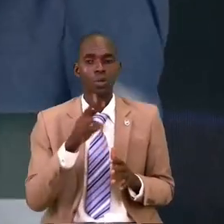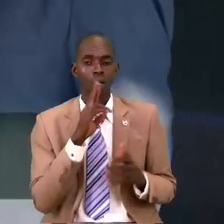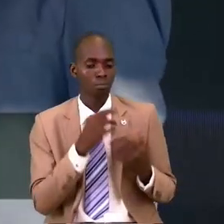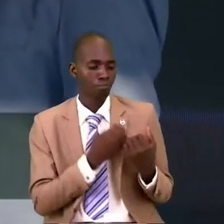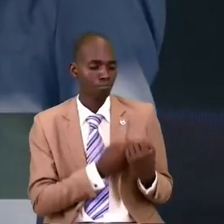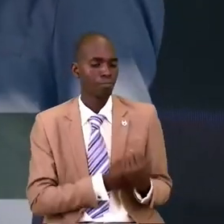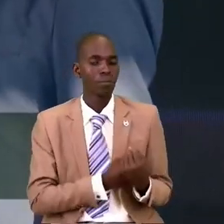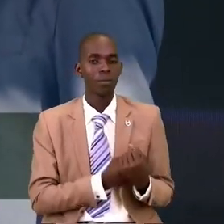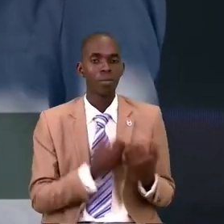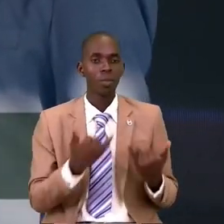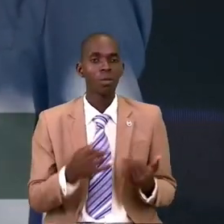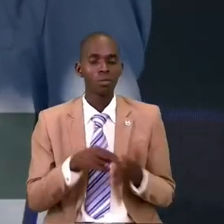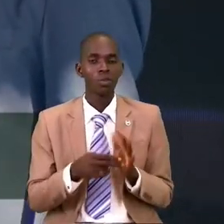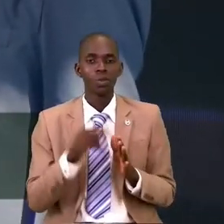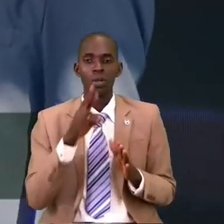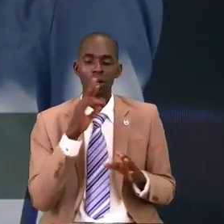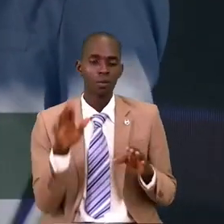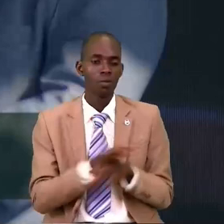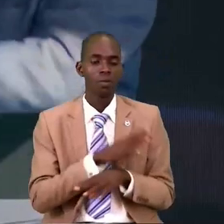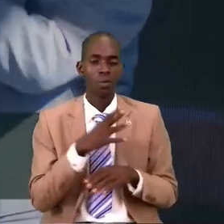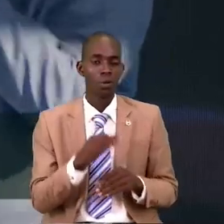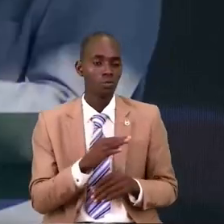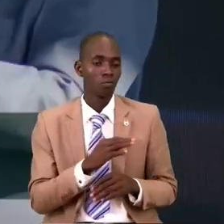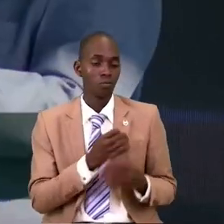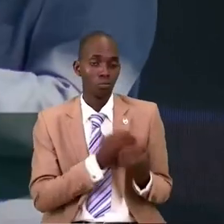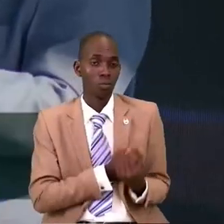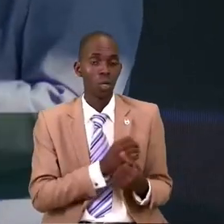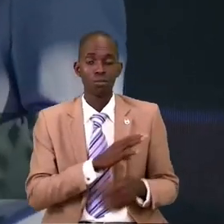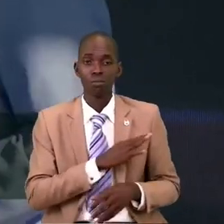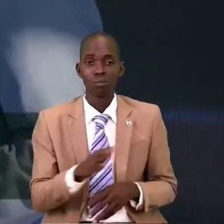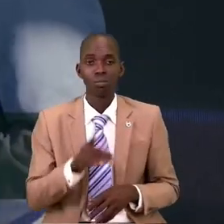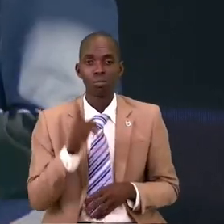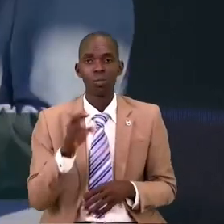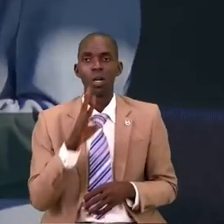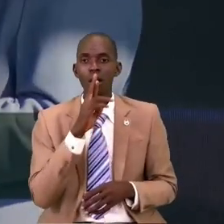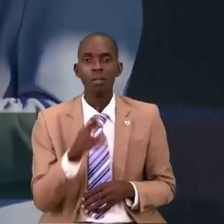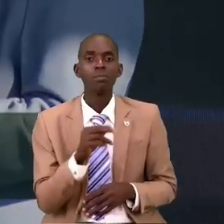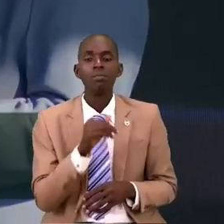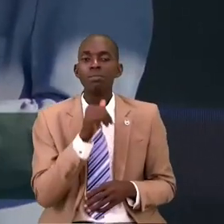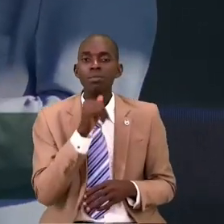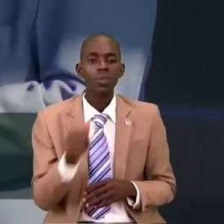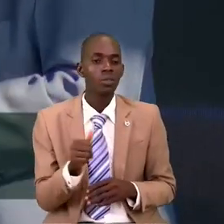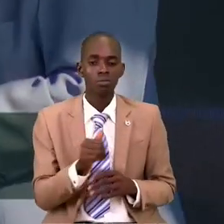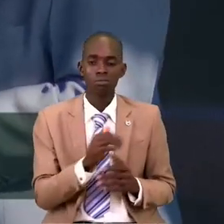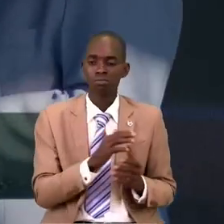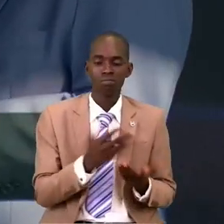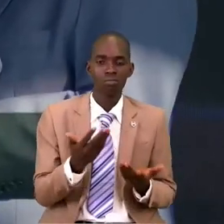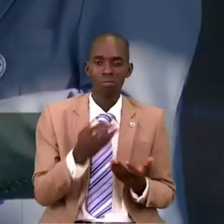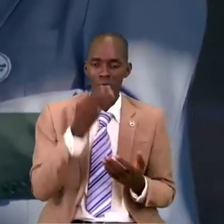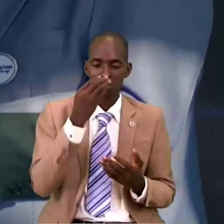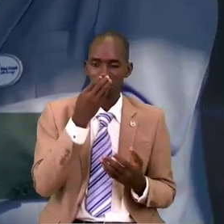du courage. Tu es irrésistible. Tu tiens la colonne vertébrale bien droite. Tu